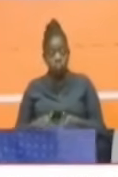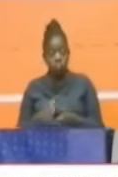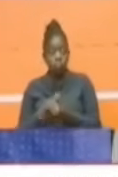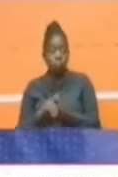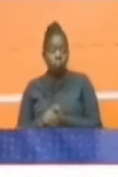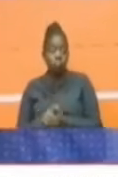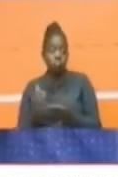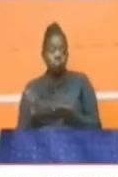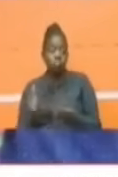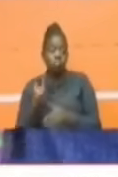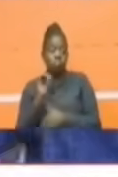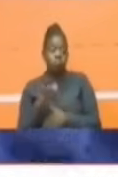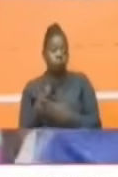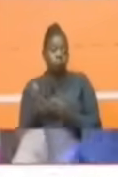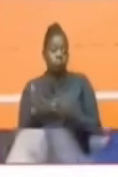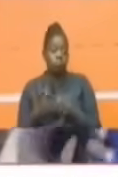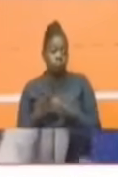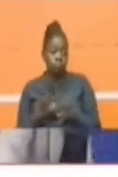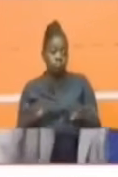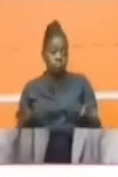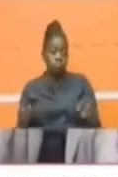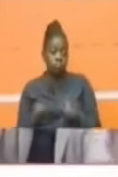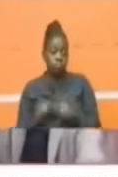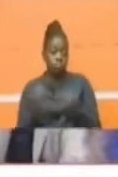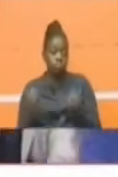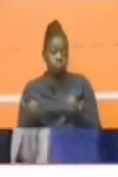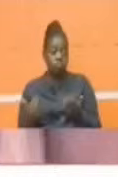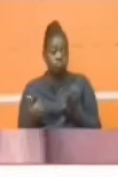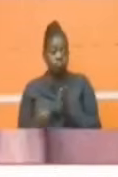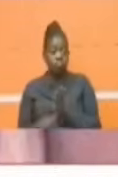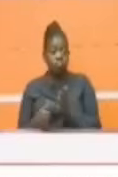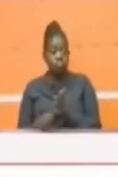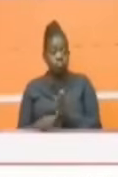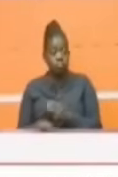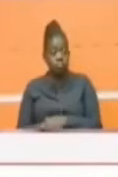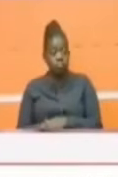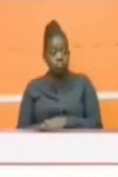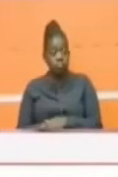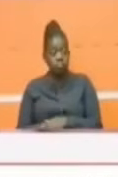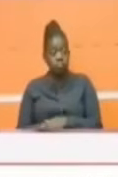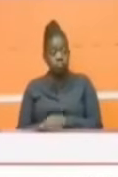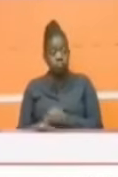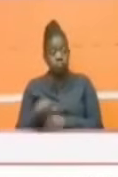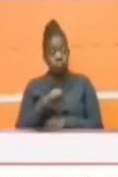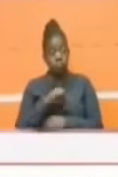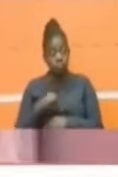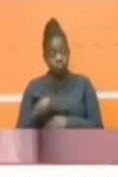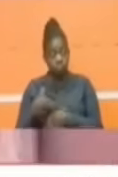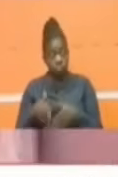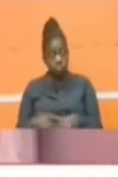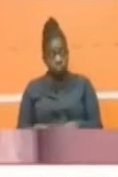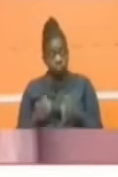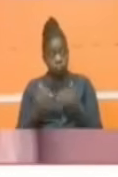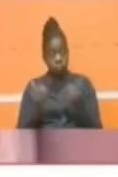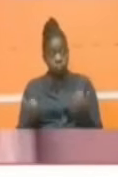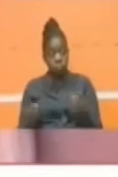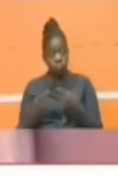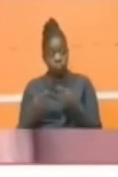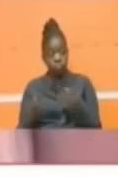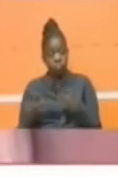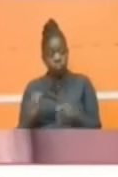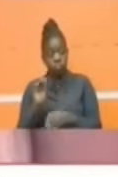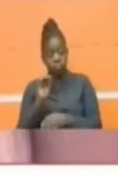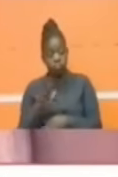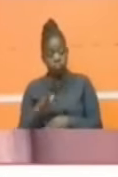n'atandika okubanja omukuza ebibanja era guno gwafuuka musango abigaana nga sinalaba ku mwana bwe nazaala abaana ne ŋŋamba nti kantandika okusaba ebya